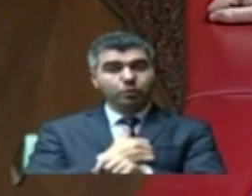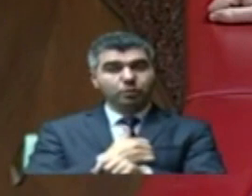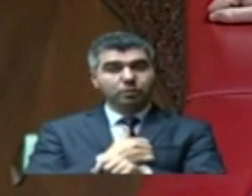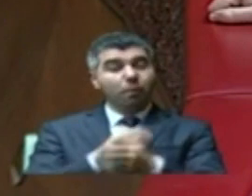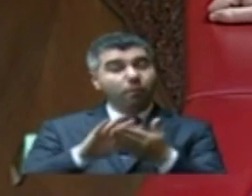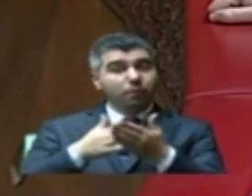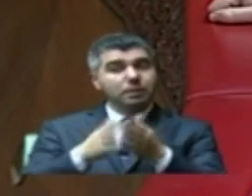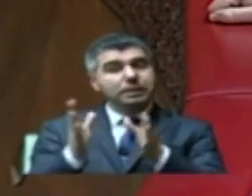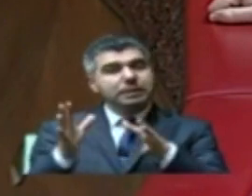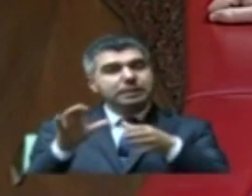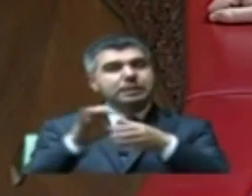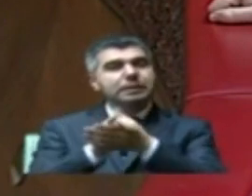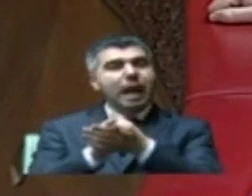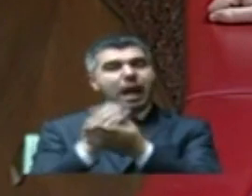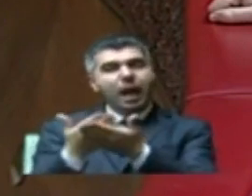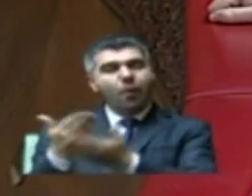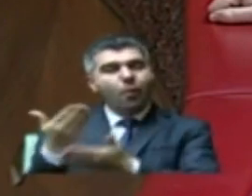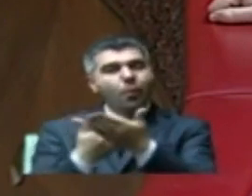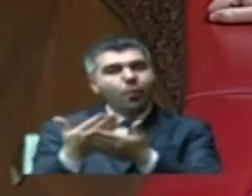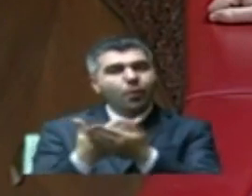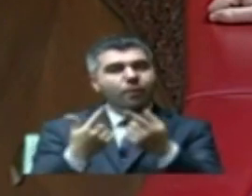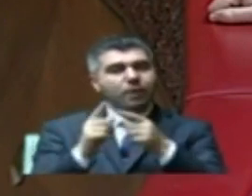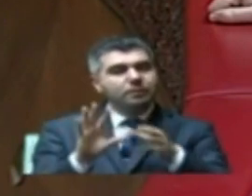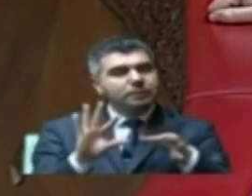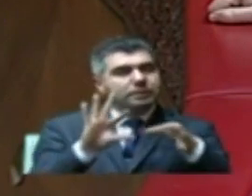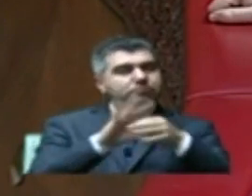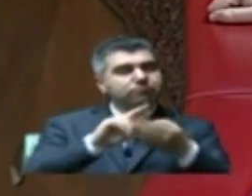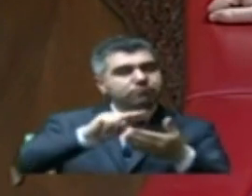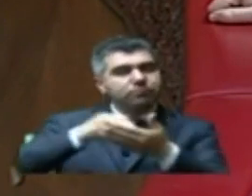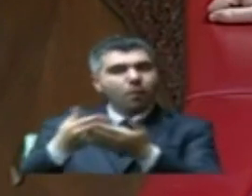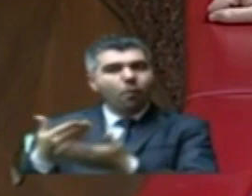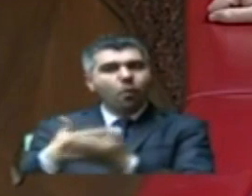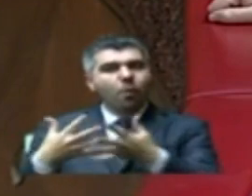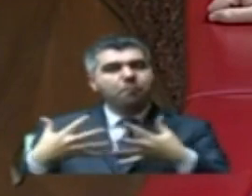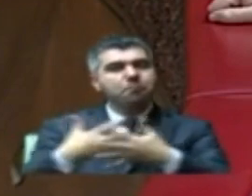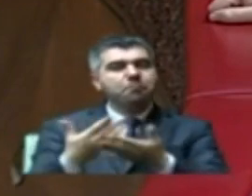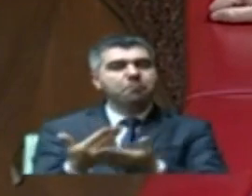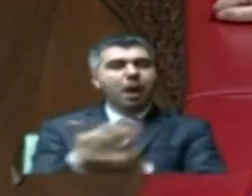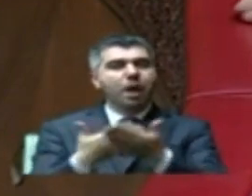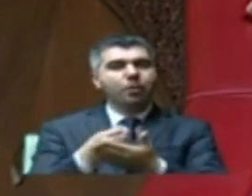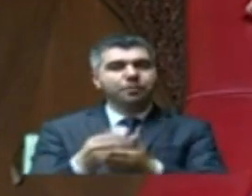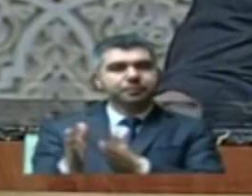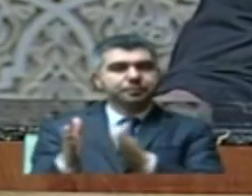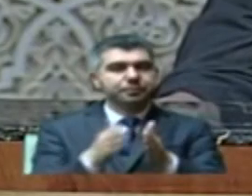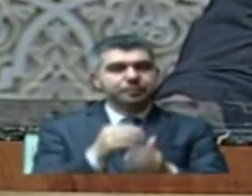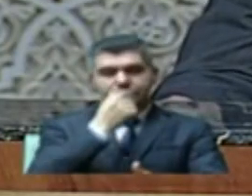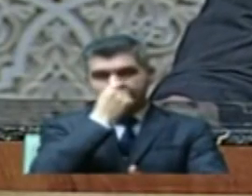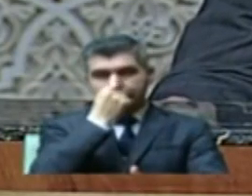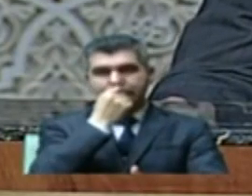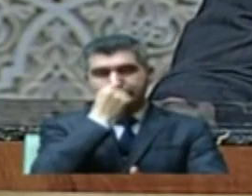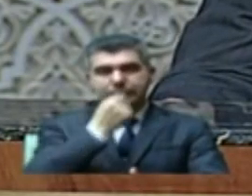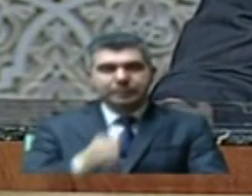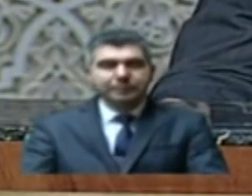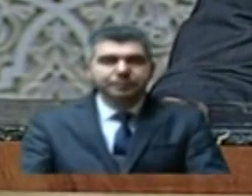ولكن قطاع يقوم اساسا على الشراكه وعلى التعاون مع باقي الفاعلين والشركاء. شكرا سيده كاتبه